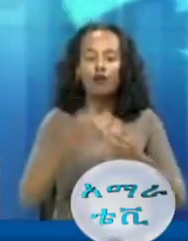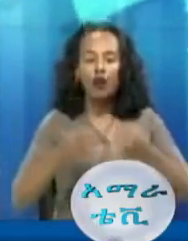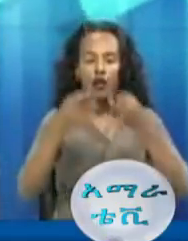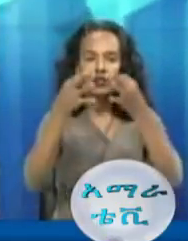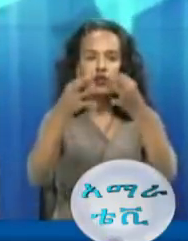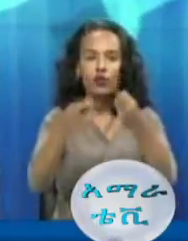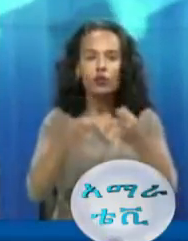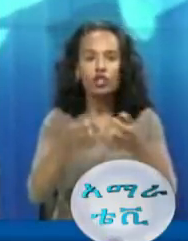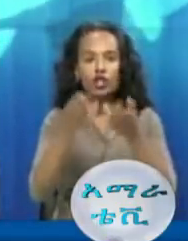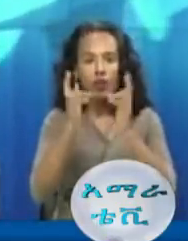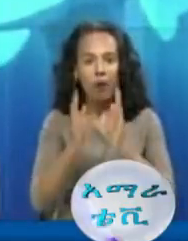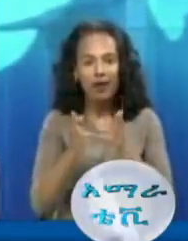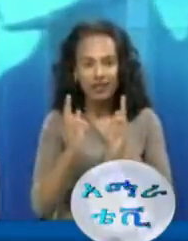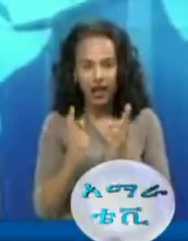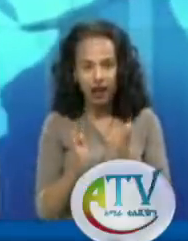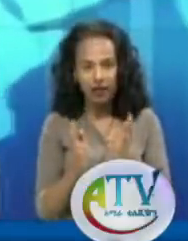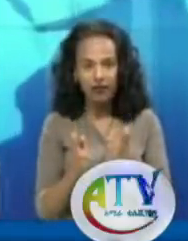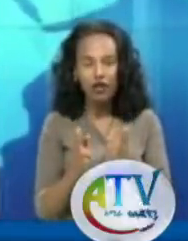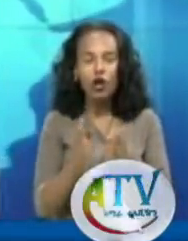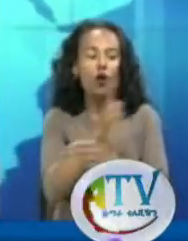ትራንስፎርሜሽንን ማሳለጥ፣